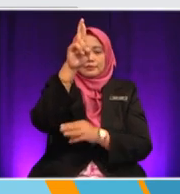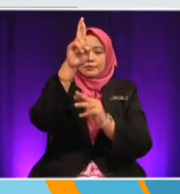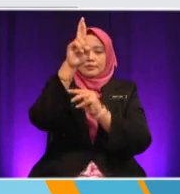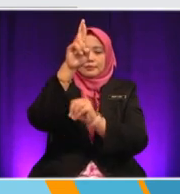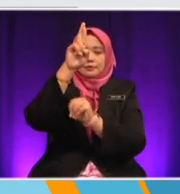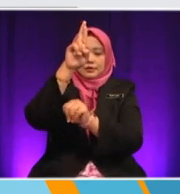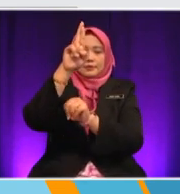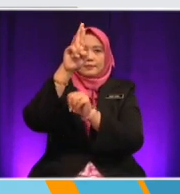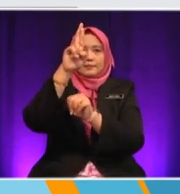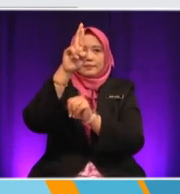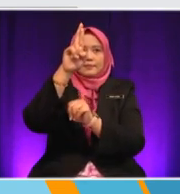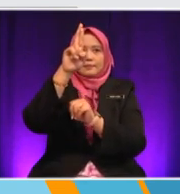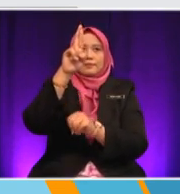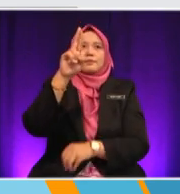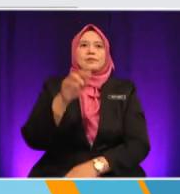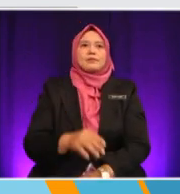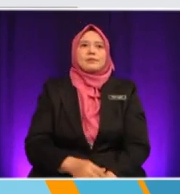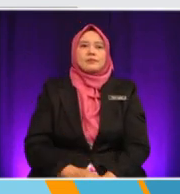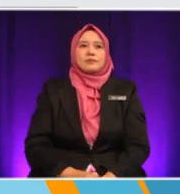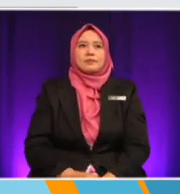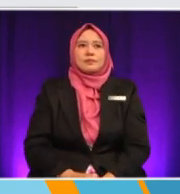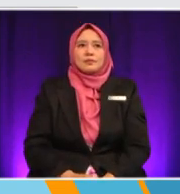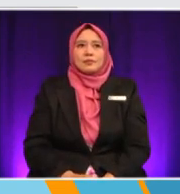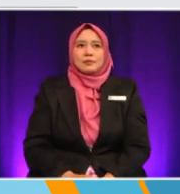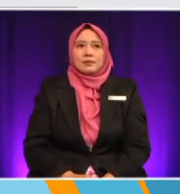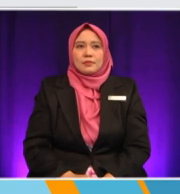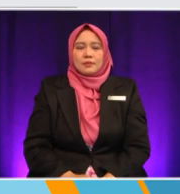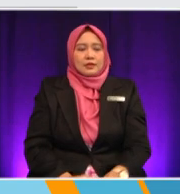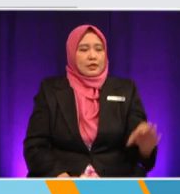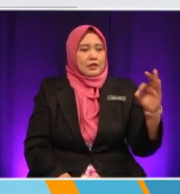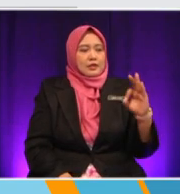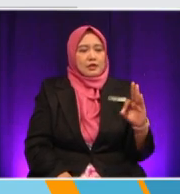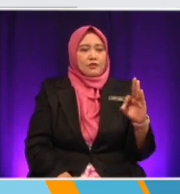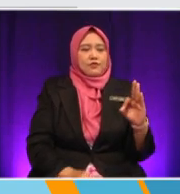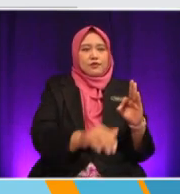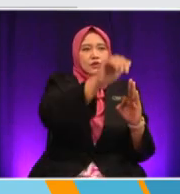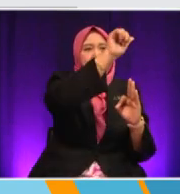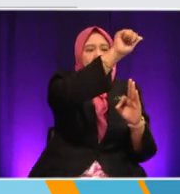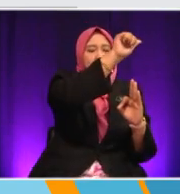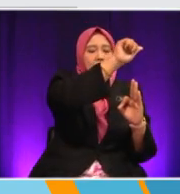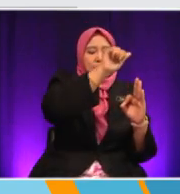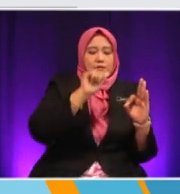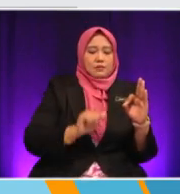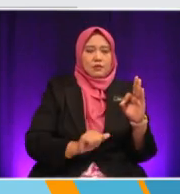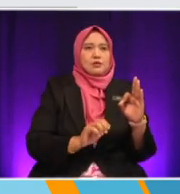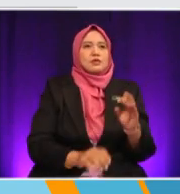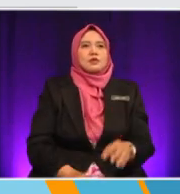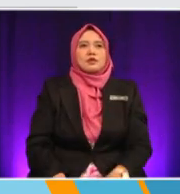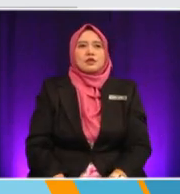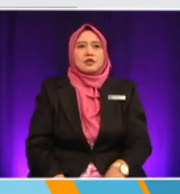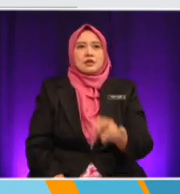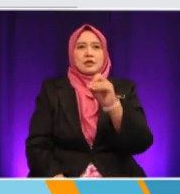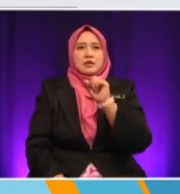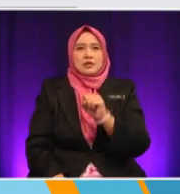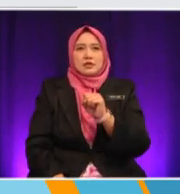s f kita akan dapat e dan S kita akan dapat